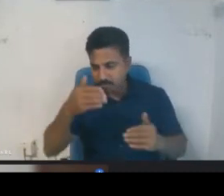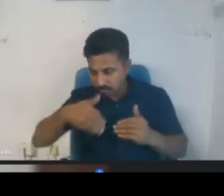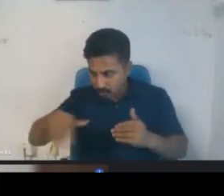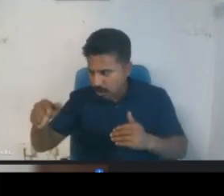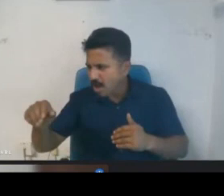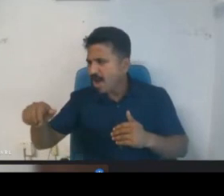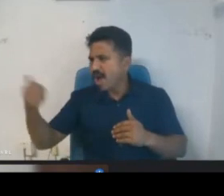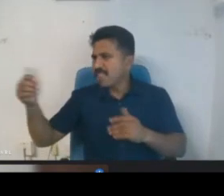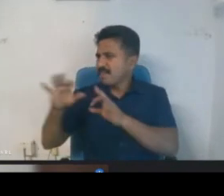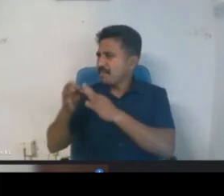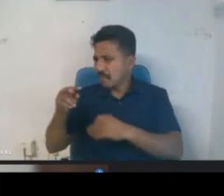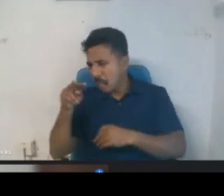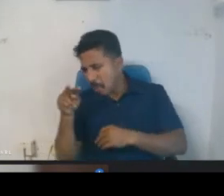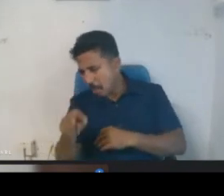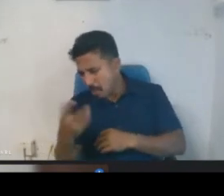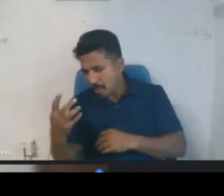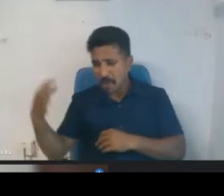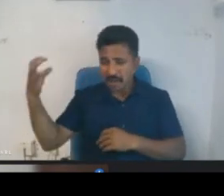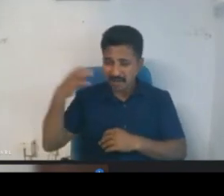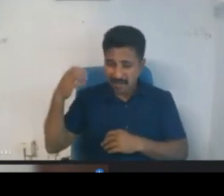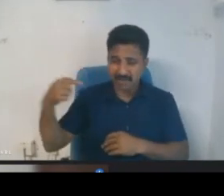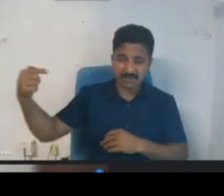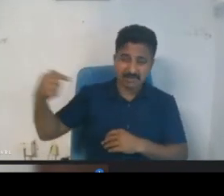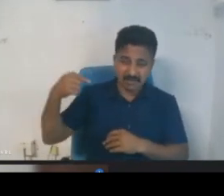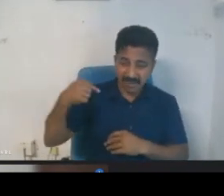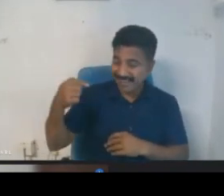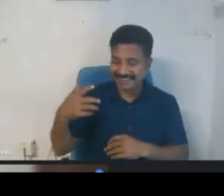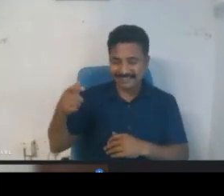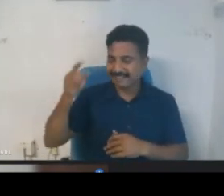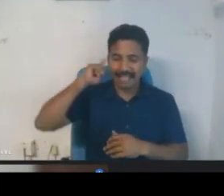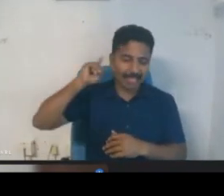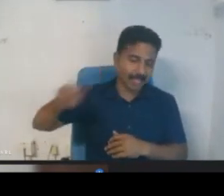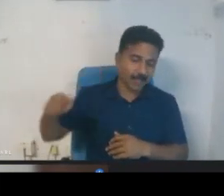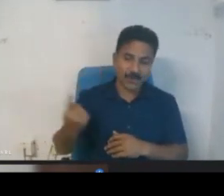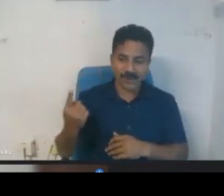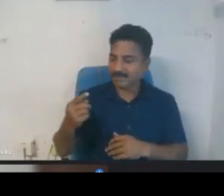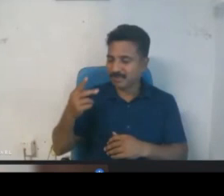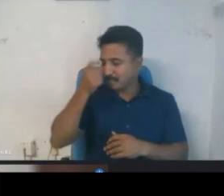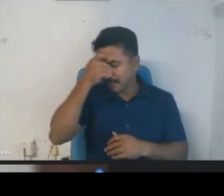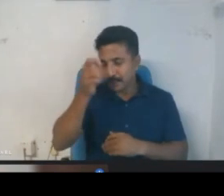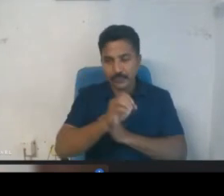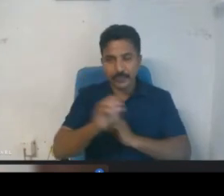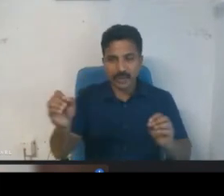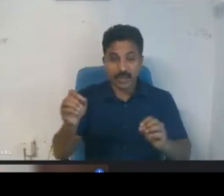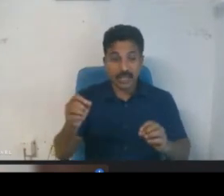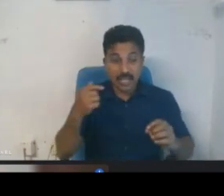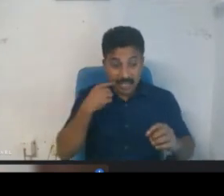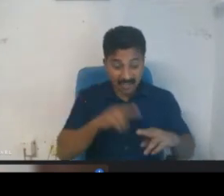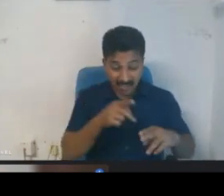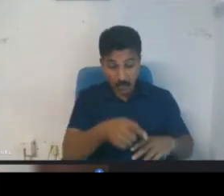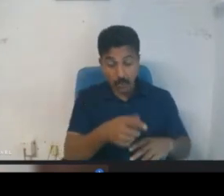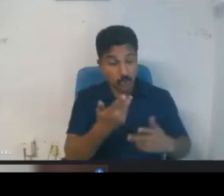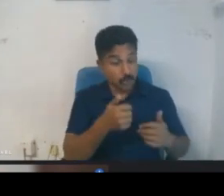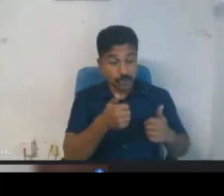അപ്പം ബാക്കിയുള്ളവർ നോക്കുകയോ അല്ലെങ്കിൽ അവർ പറയുന്ന വിമർശനങ്ങളോ ഒന്നും നമ്മുടെ കുടുംബത്തിനെ ബാധിക്കില്ല. പക്ഷെ സ്വയം നമ്മൾ ഇത് സാധാരണമല്ല, ബാക്കി